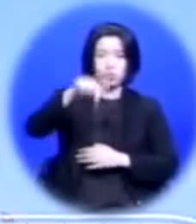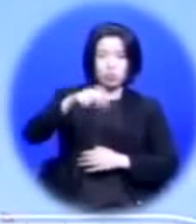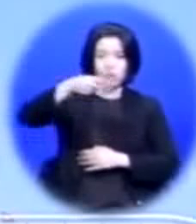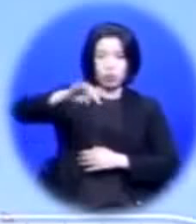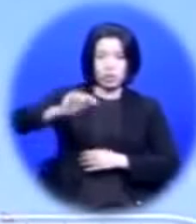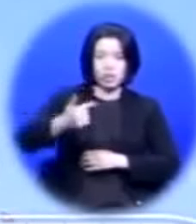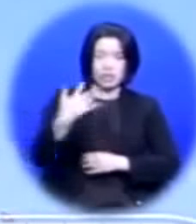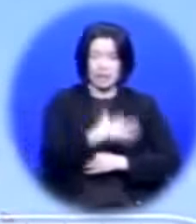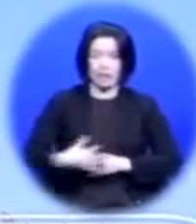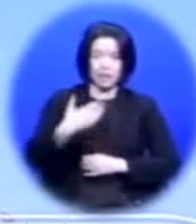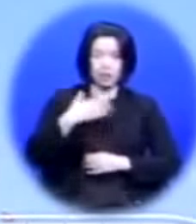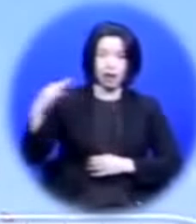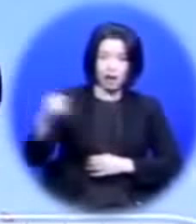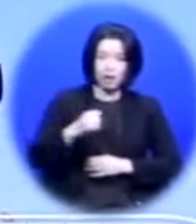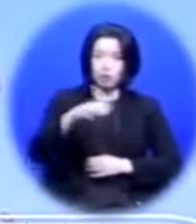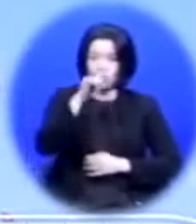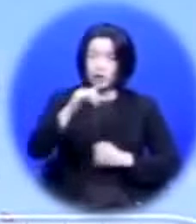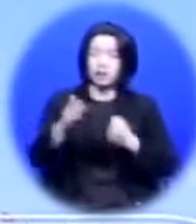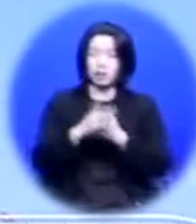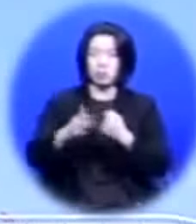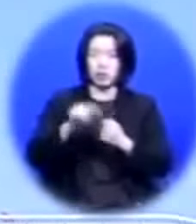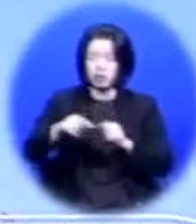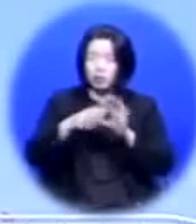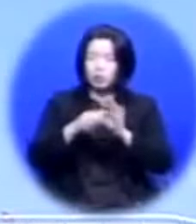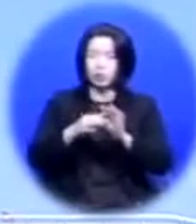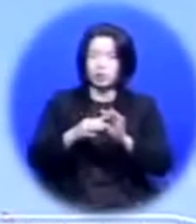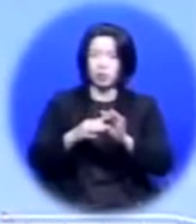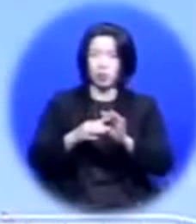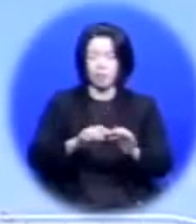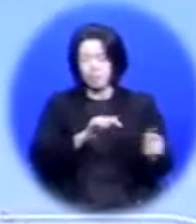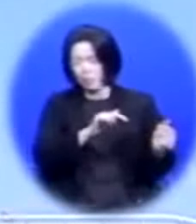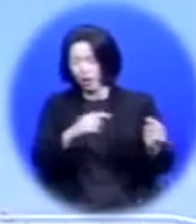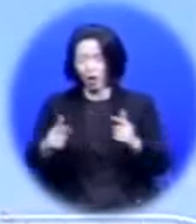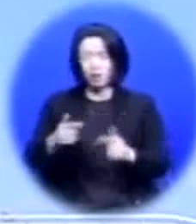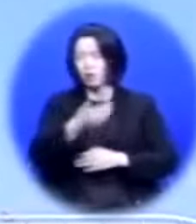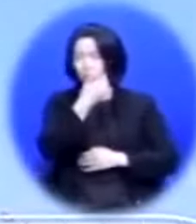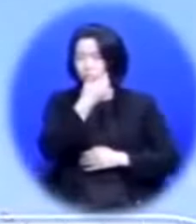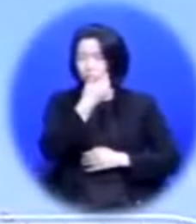있으니까 육신을 통해서 별의별 부끄러운 일도